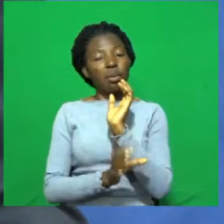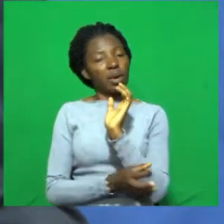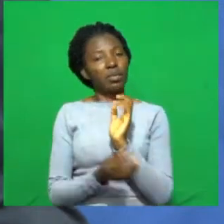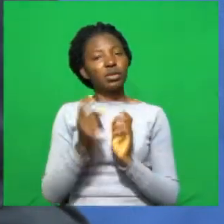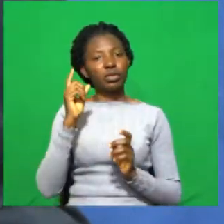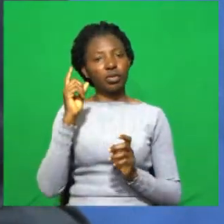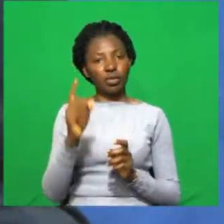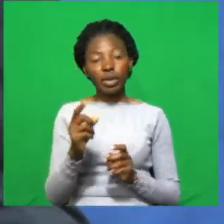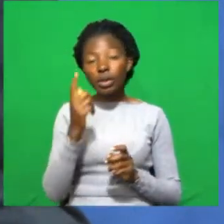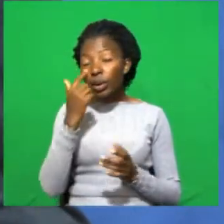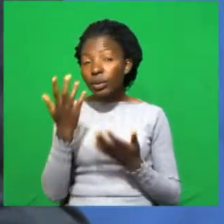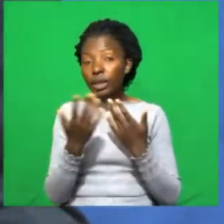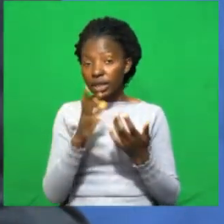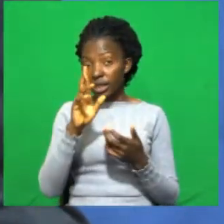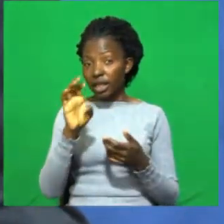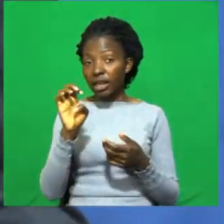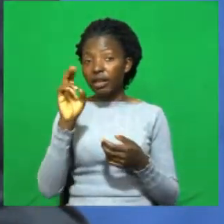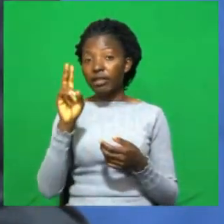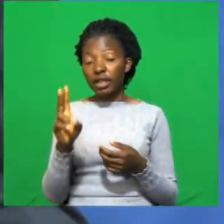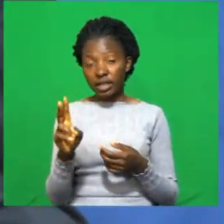ipapa. Tikaenda pana zvakazarurwa.